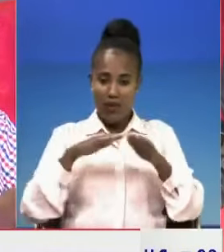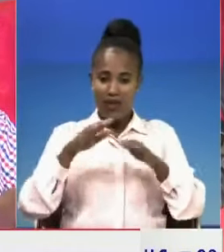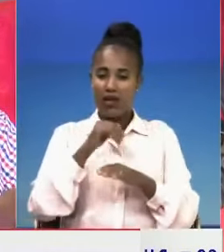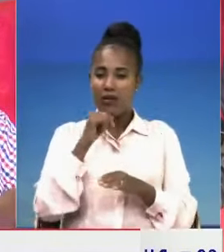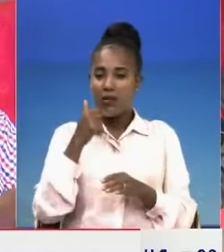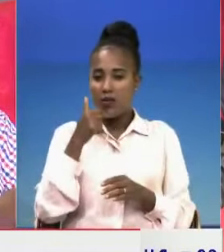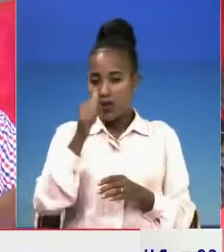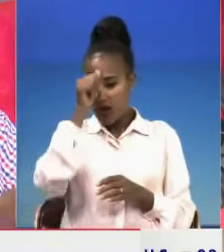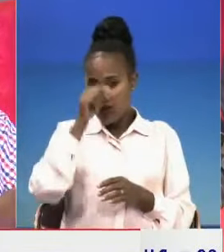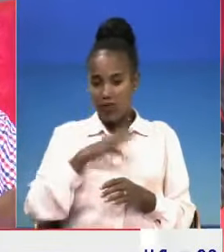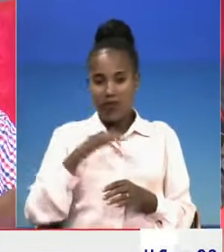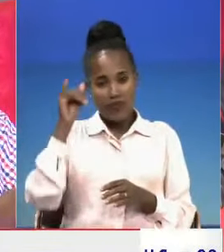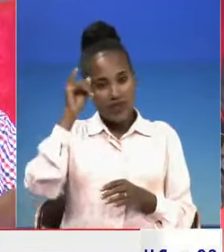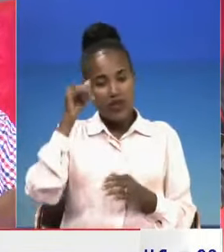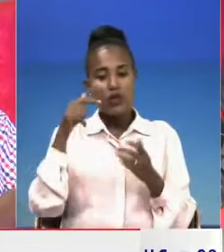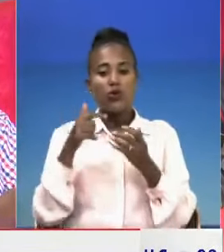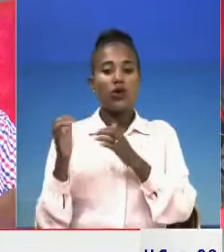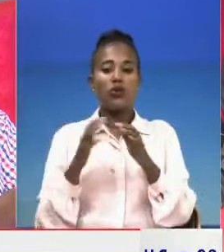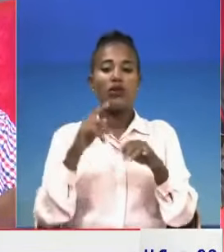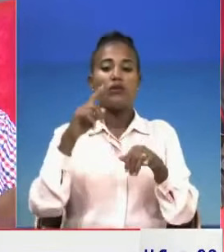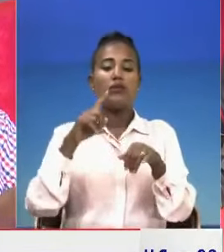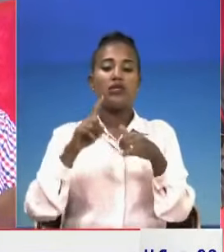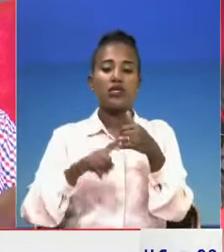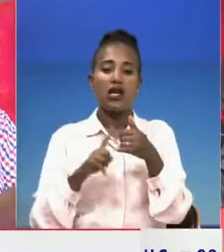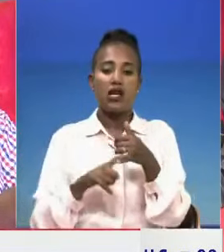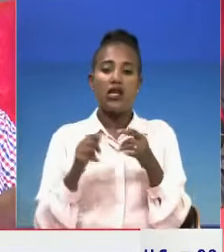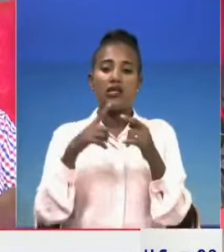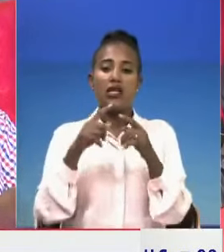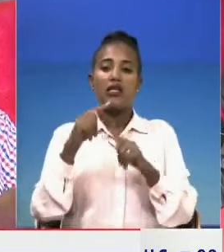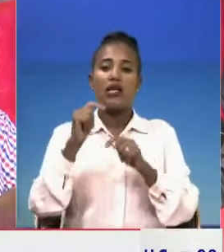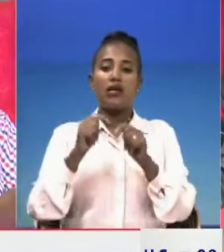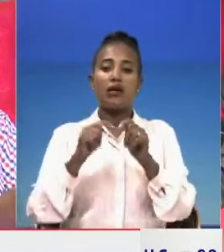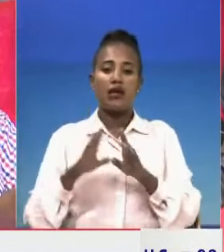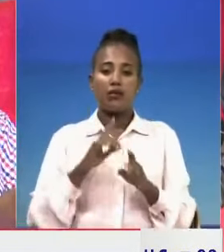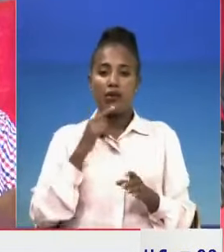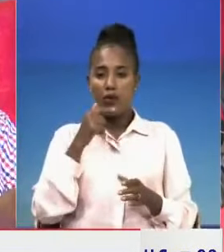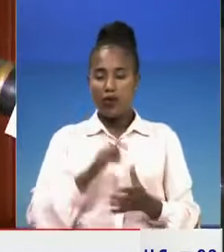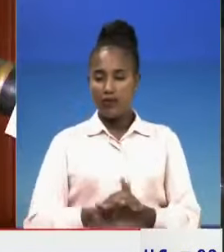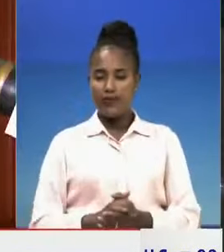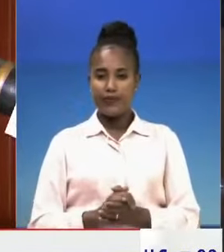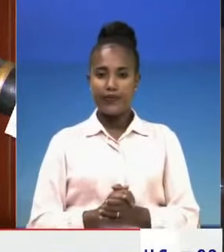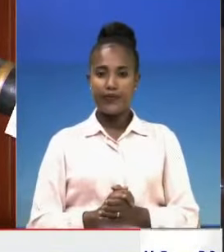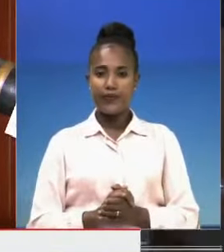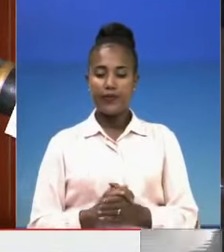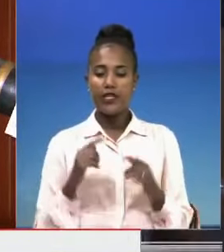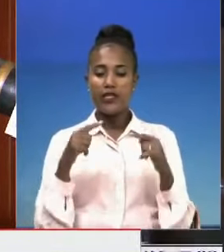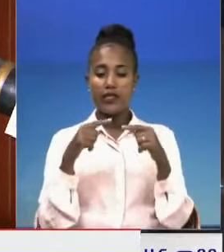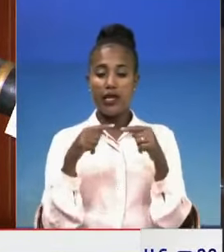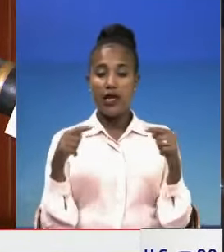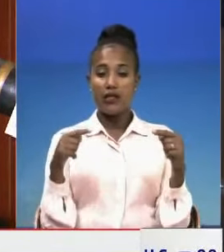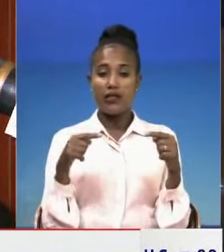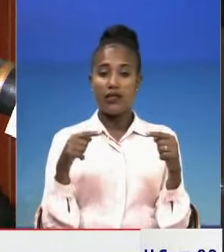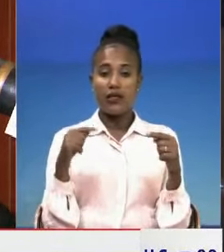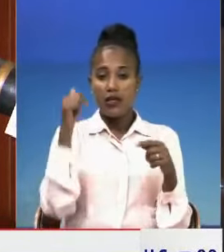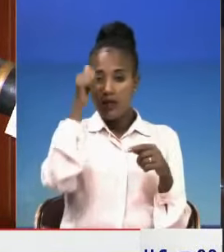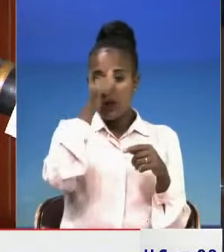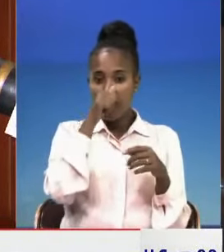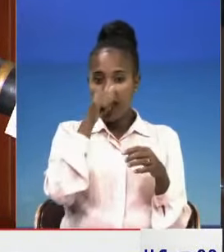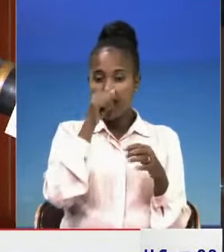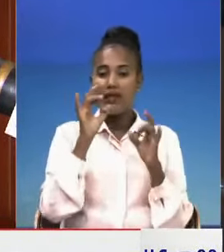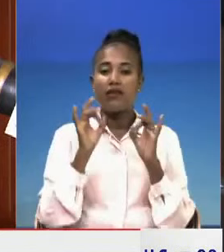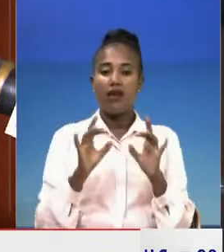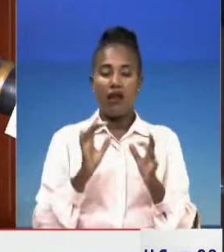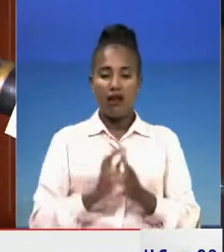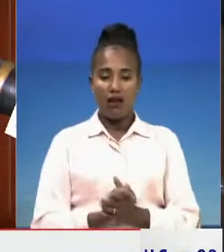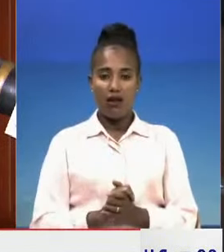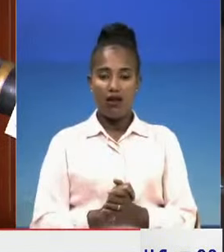የለም ያሉት አቶ ዮሐንስ ይህ ጦርነት የመጨረሻና ጠላትን ታሪክ የምናደርግበት ነው ብሏል። ጠላት ኢትዮጵያን ይጠላል።